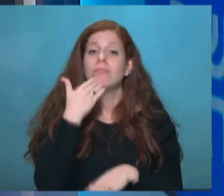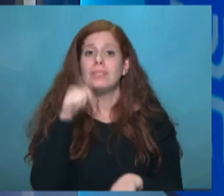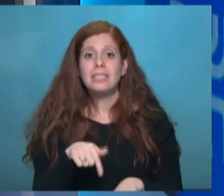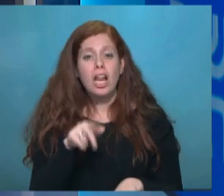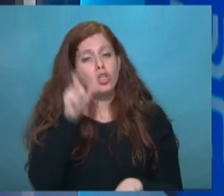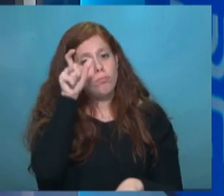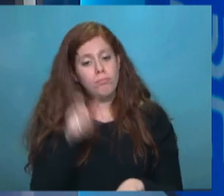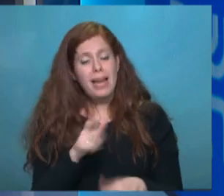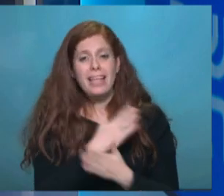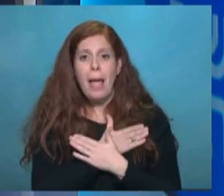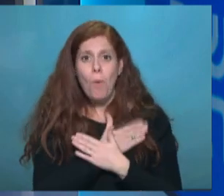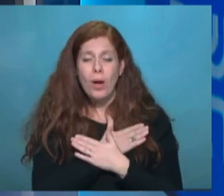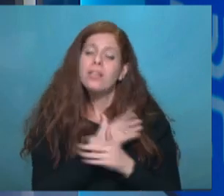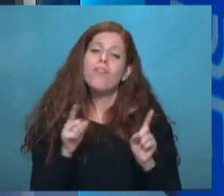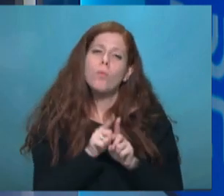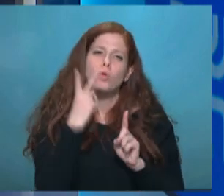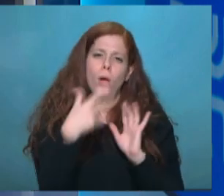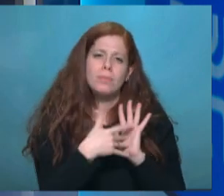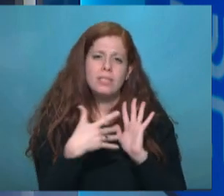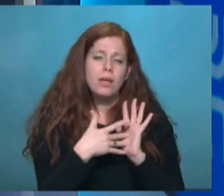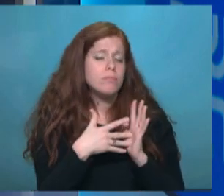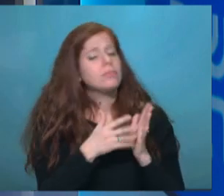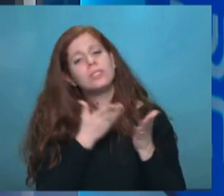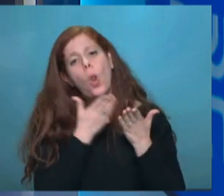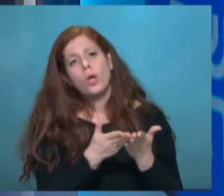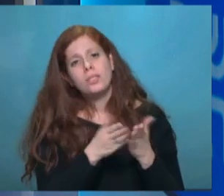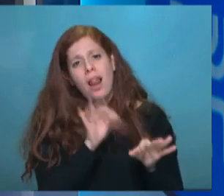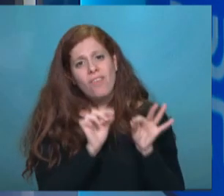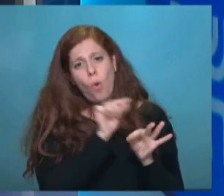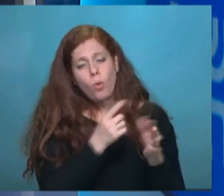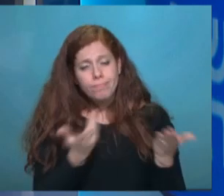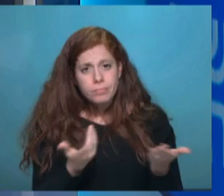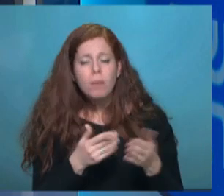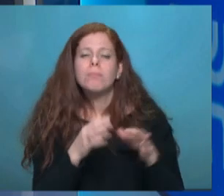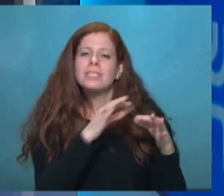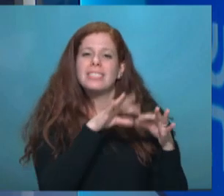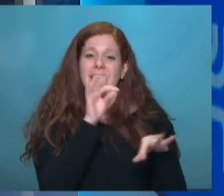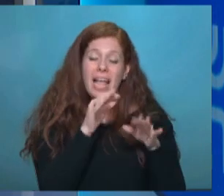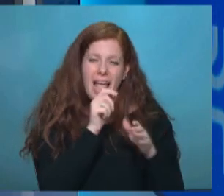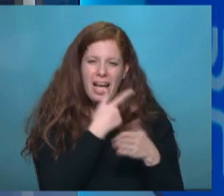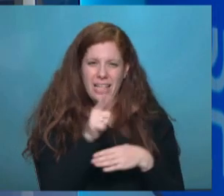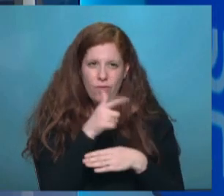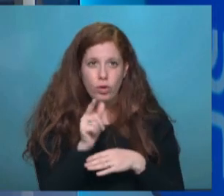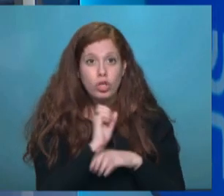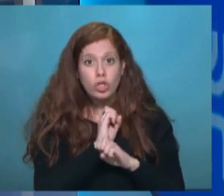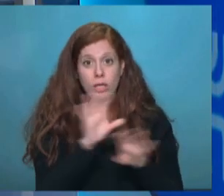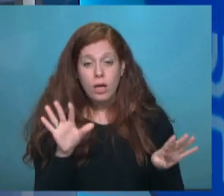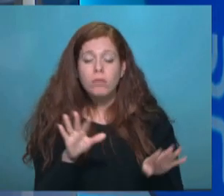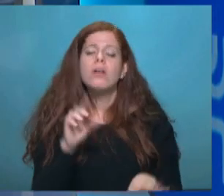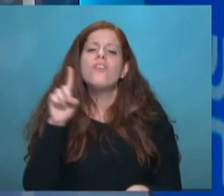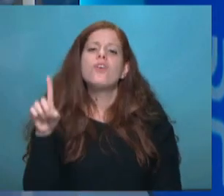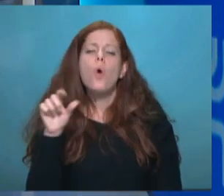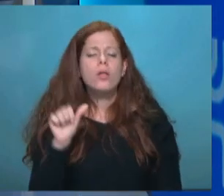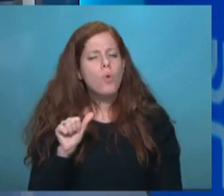אבל כמו שהסקרים מראים, זה לא מושך אליה בוחרים. בסדרת הכתבות שנשדר השבוע בחדשות הערב, יוצא ויקו אטואן